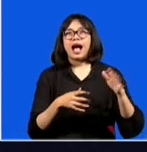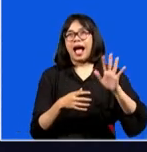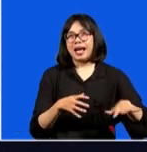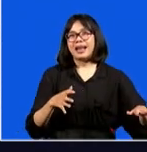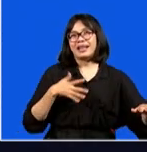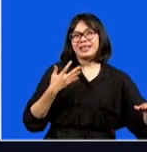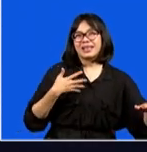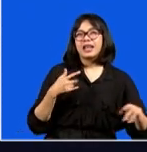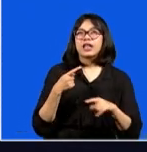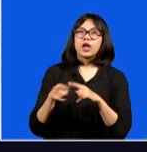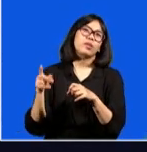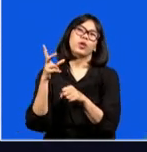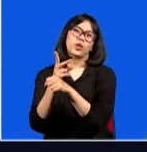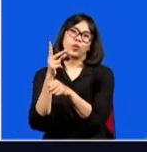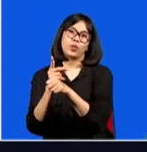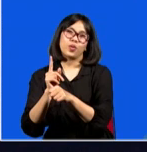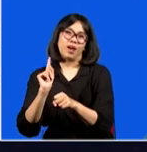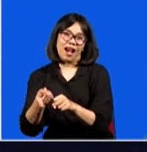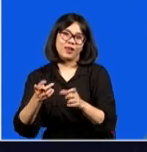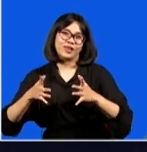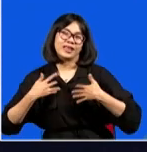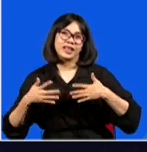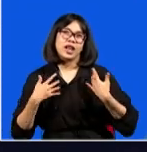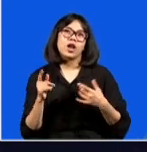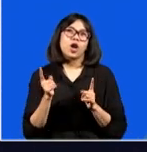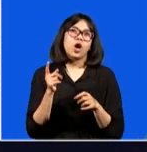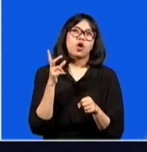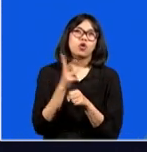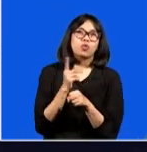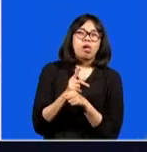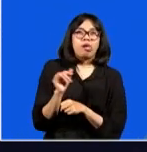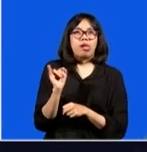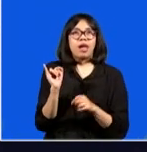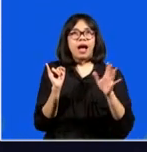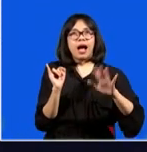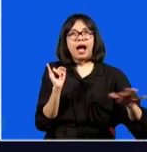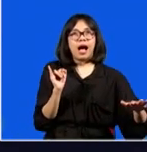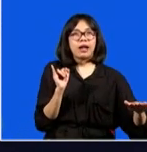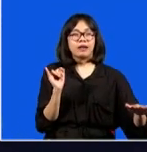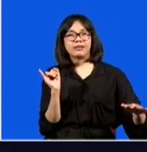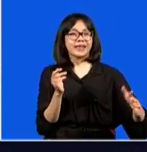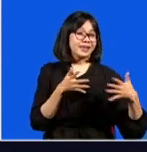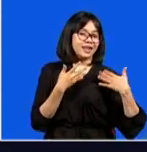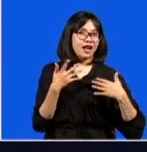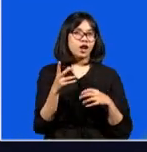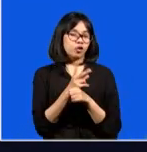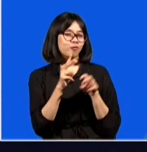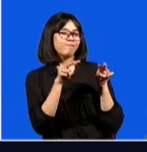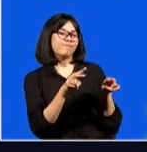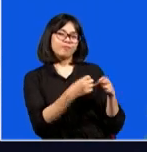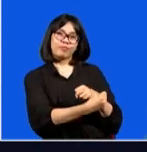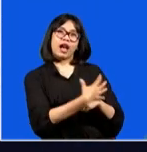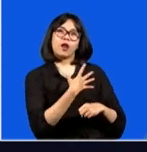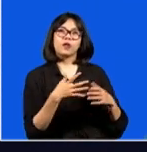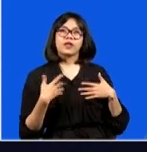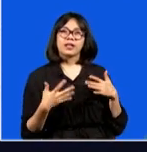tapi gurunya juga senang mau gurunya segala apapun kalau melihat anaknya senang pasti senang ya kan itu adalah suatu hal